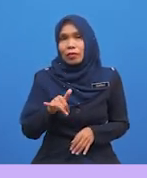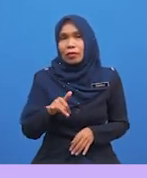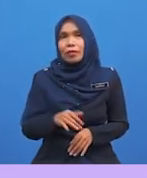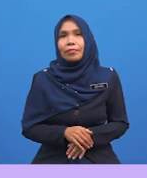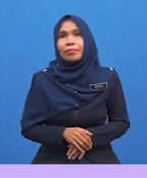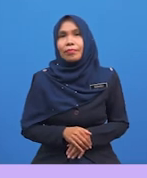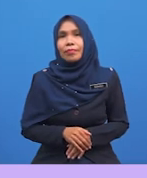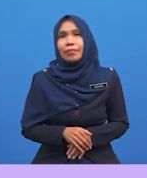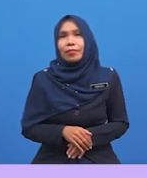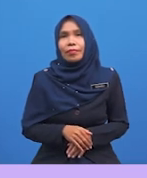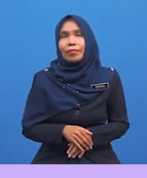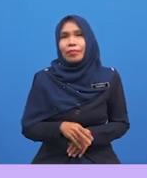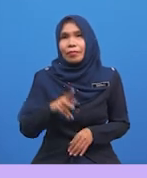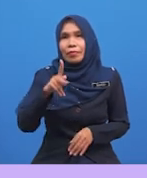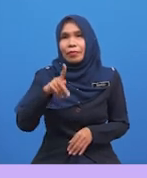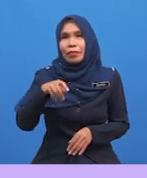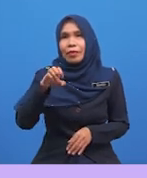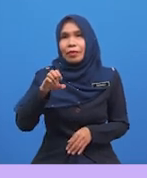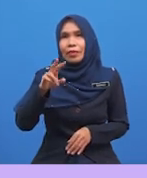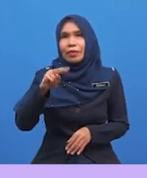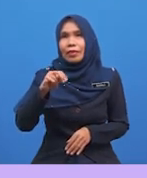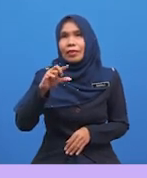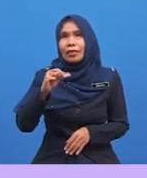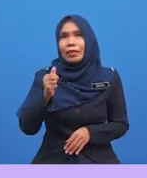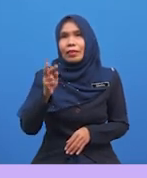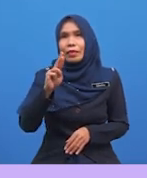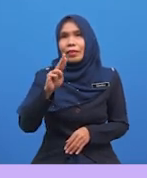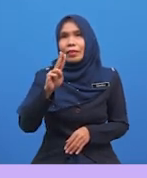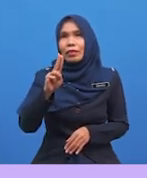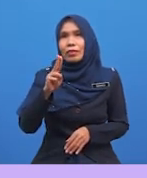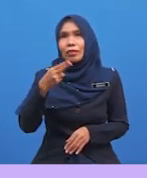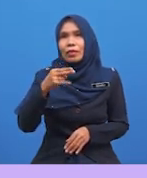faktor-faktor yang mempengaruhi taburan penduduk di